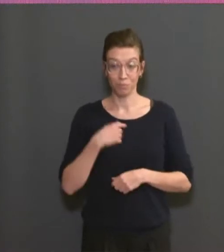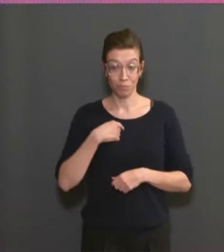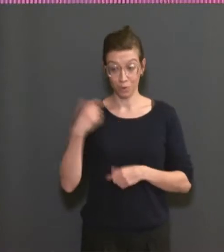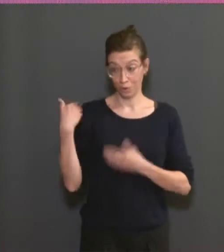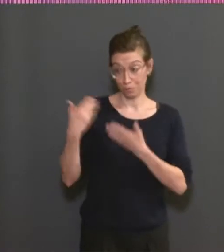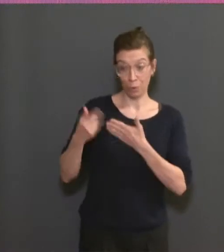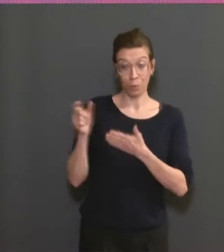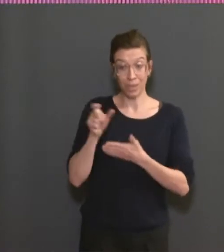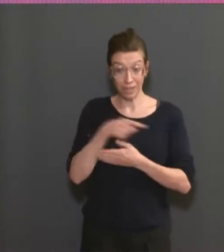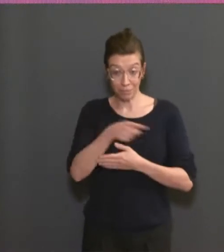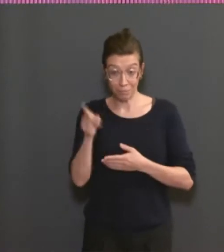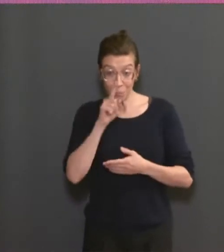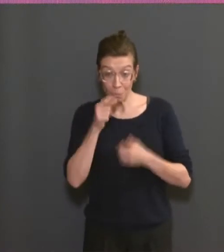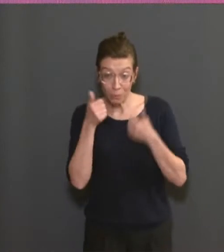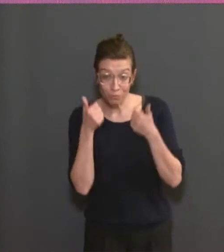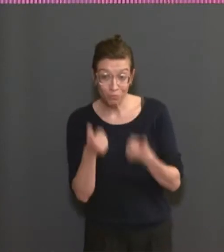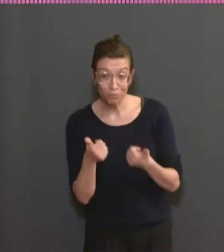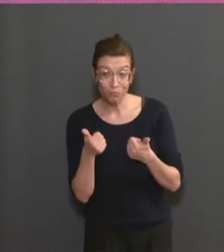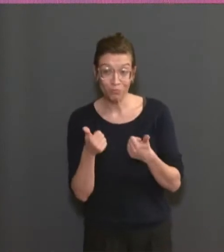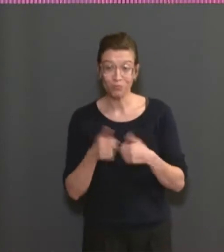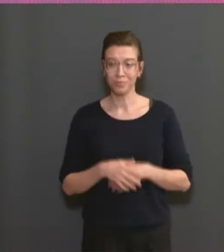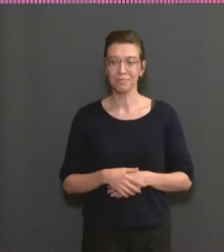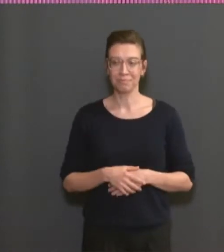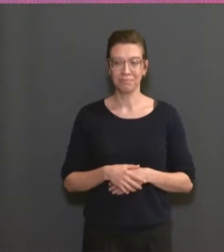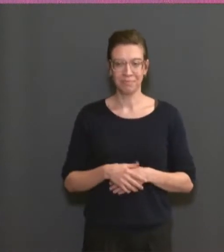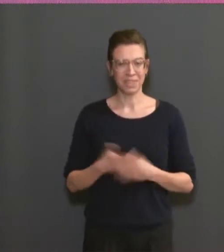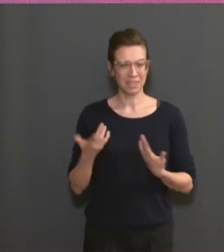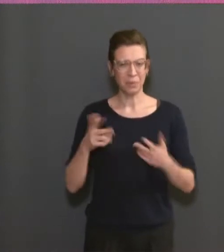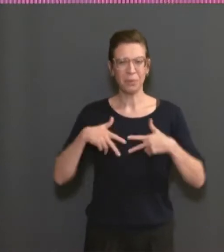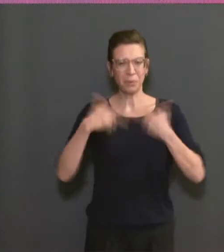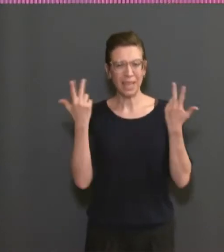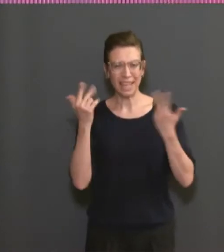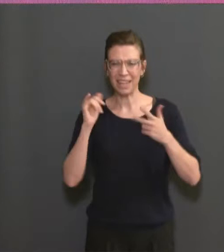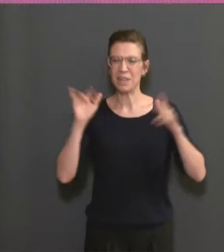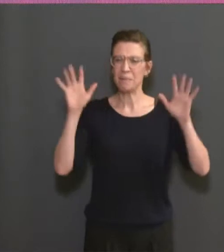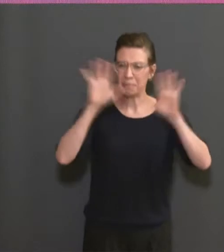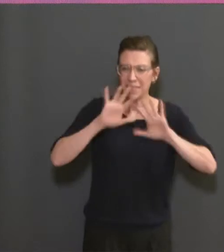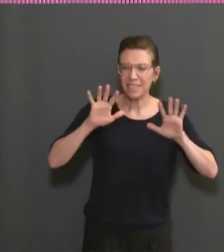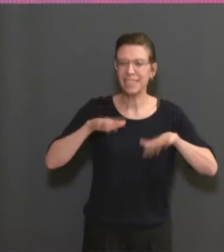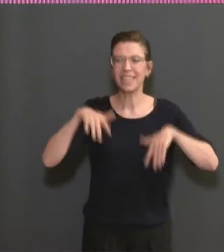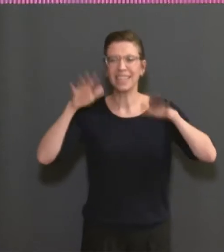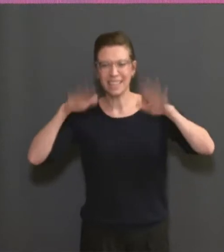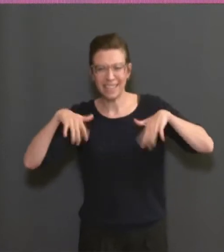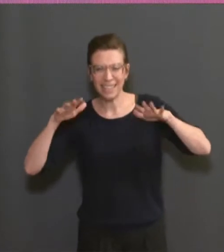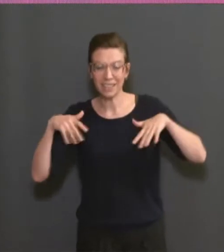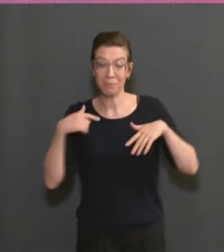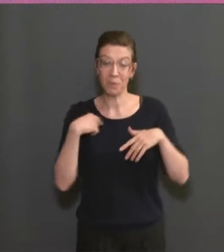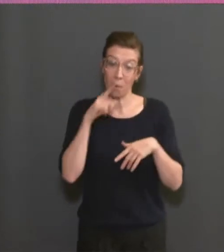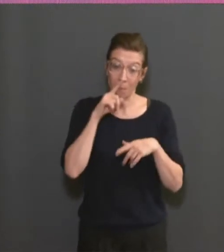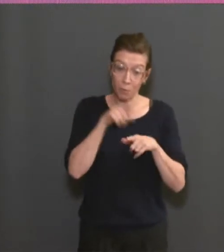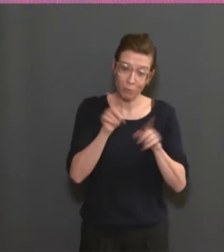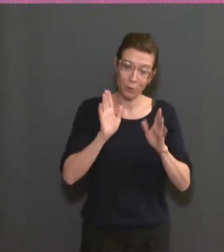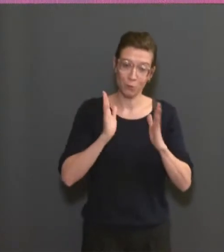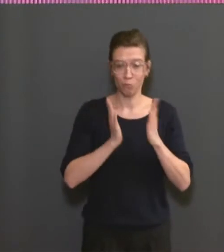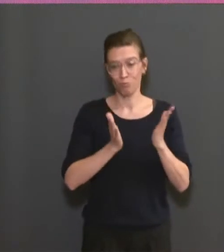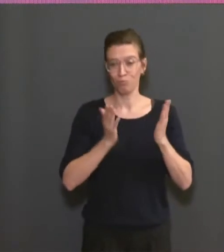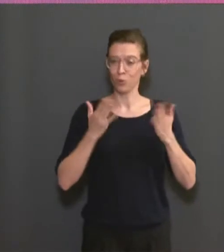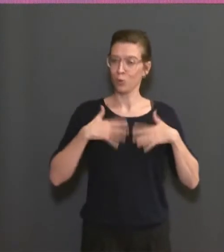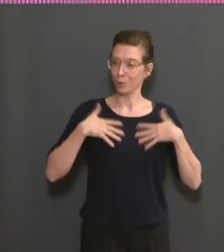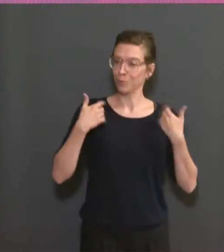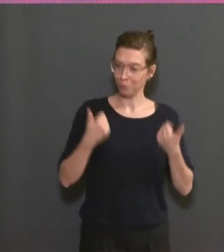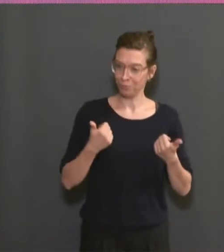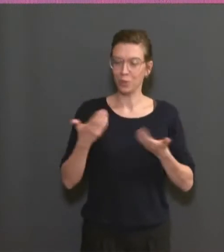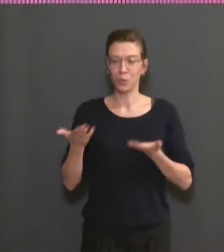het herfstweer toch hebben kunnen profiteren om een beetje te ontspannen. Ik geef graag het woord aan Steven van Gucht voor een stand van